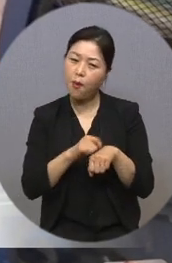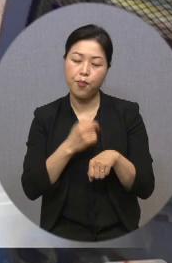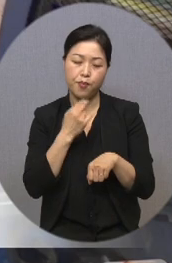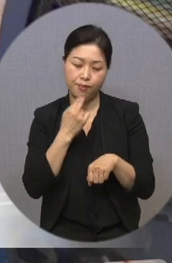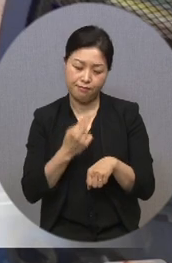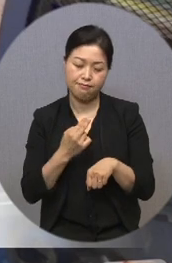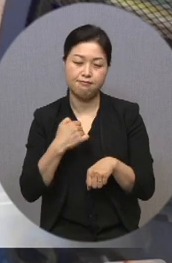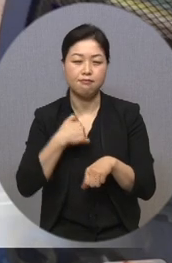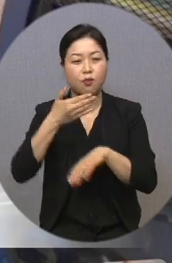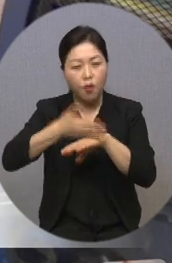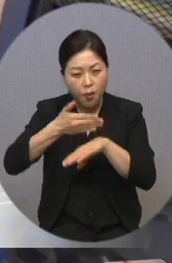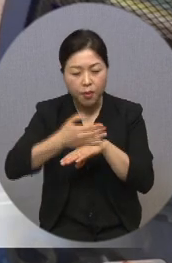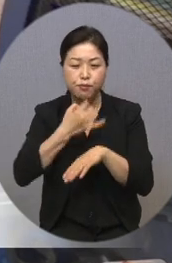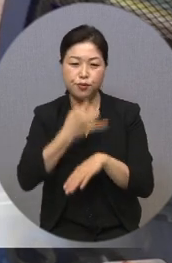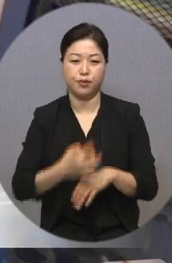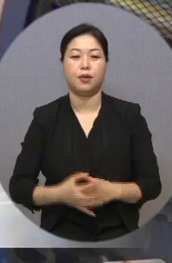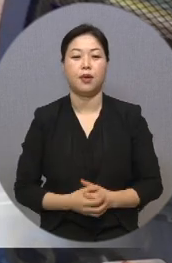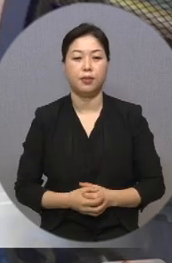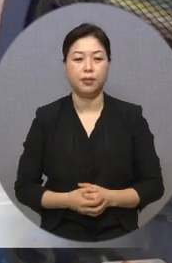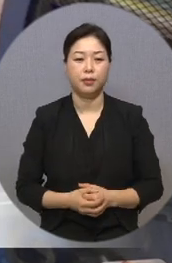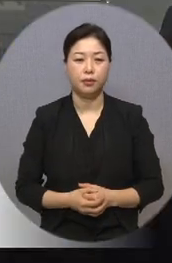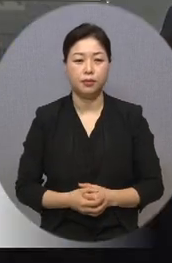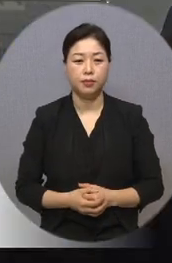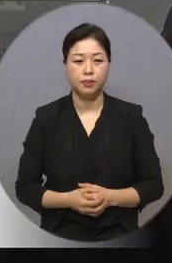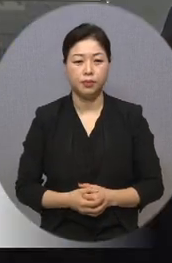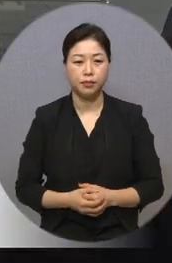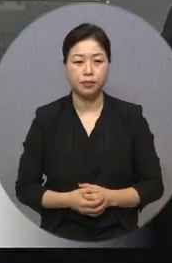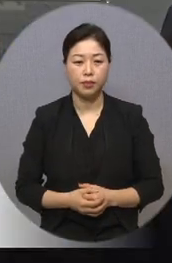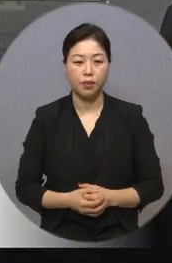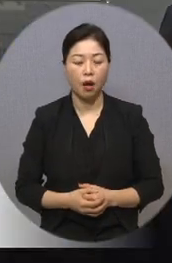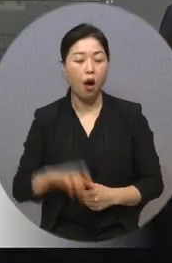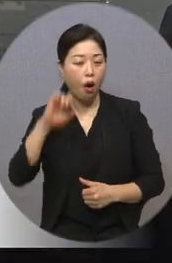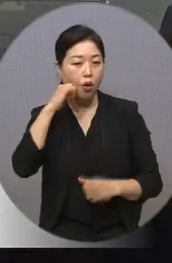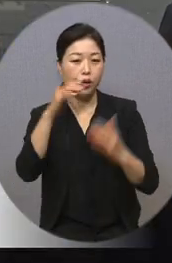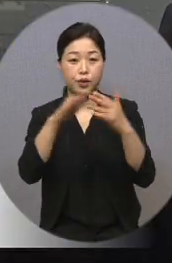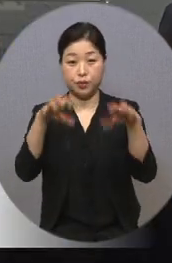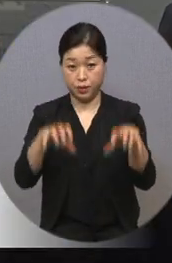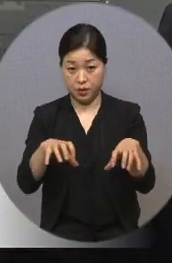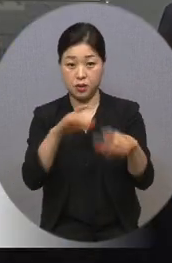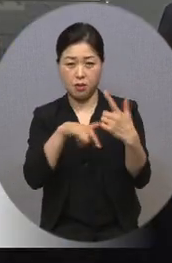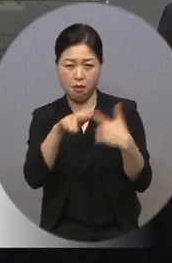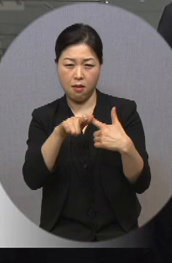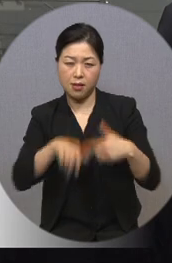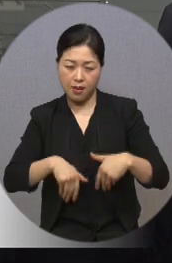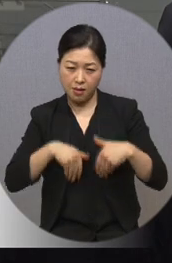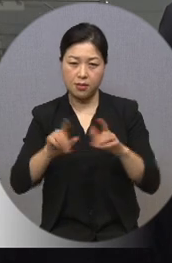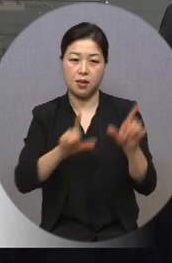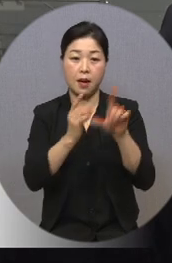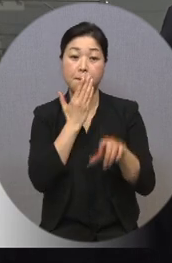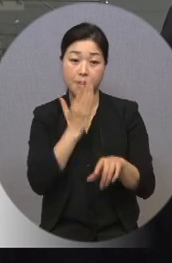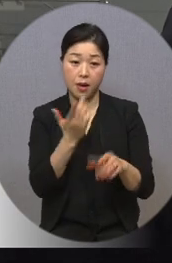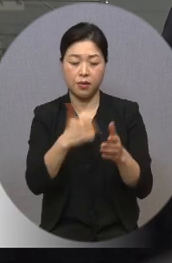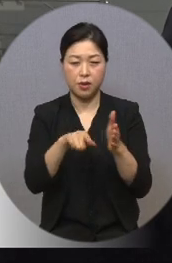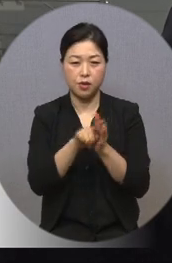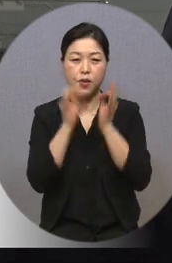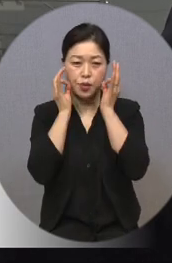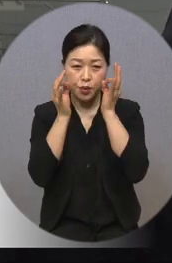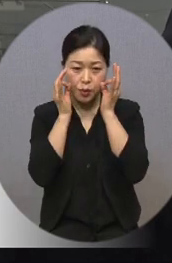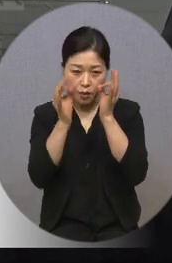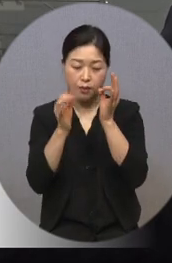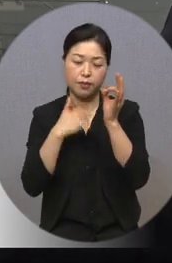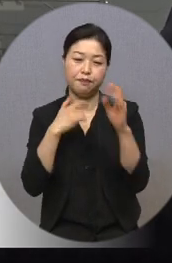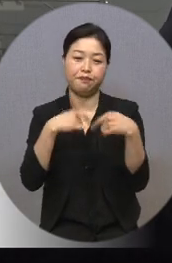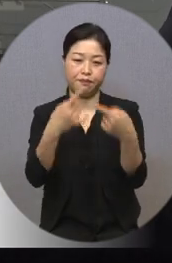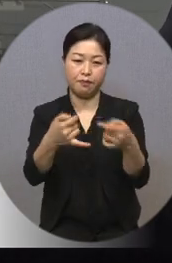없고 고맙다는 말밖에 할 거 없네. 또 어려운 이웃이 더 따뜻하게 지낼 수 있도록 많은 노력으로